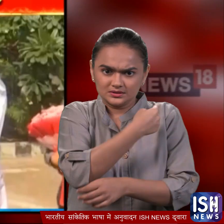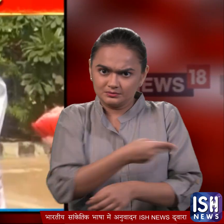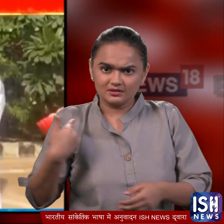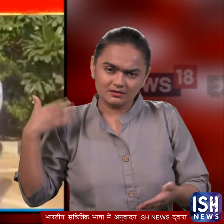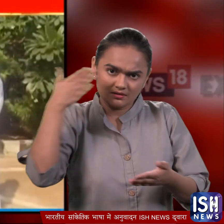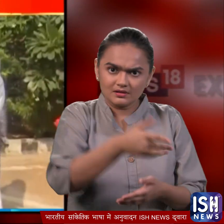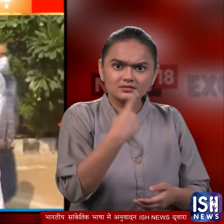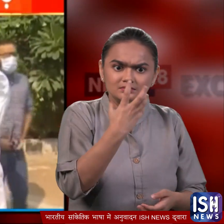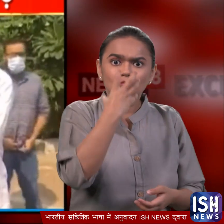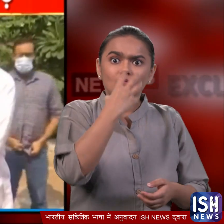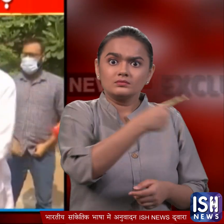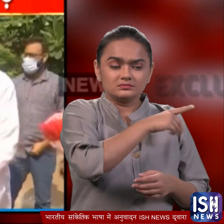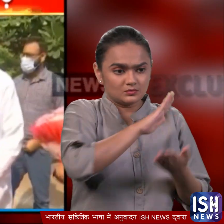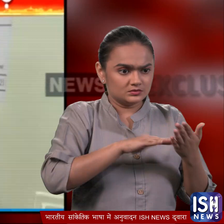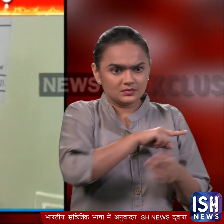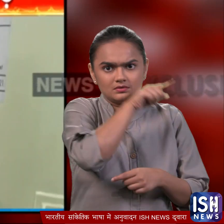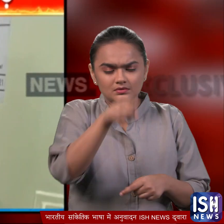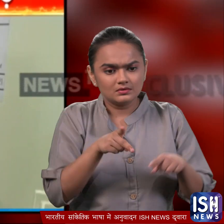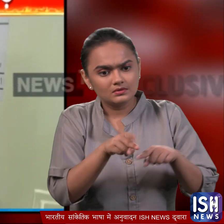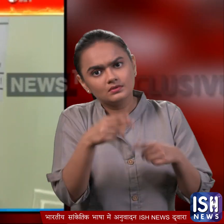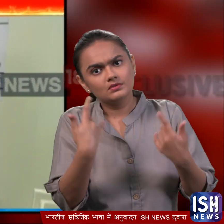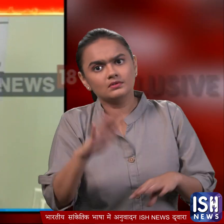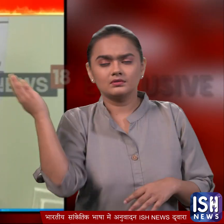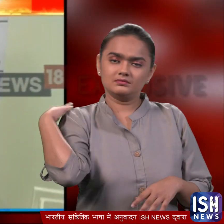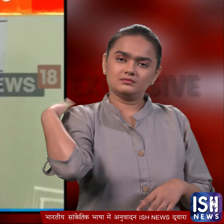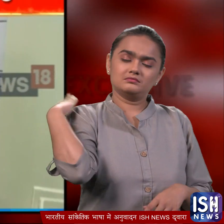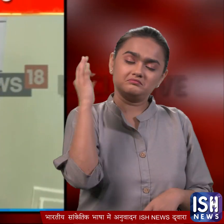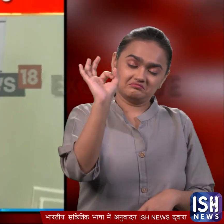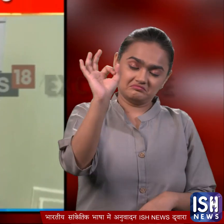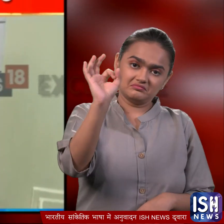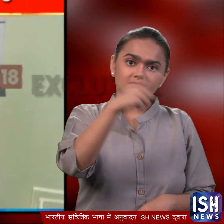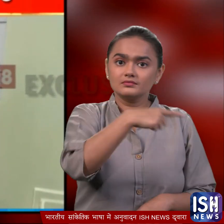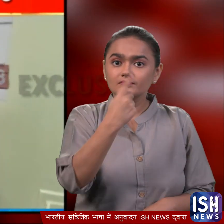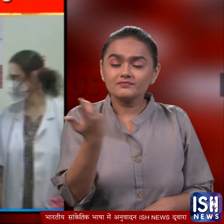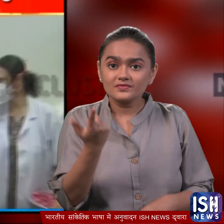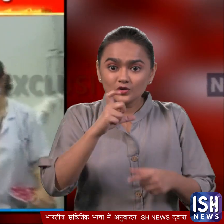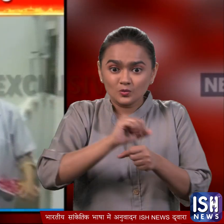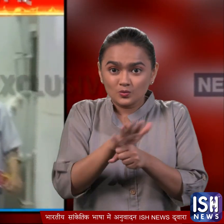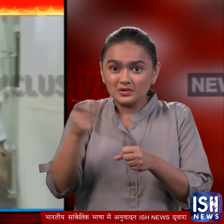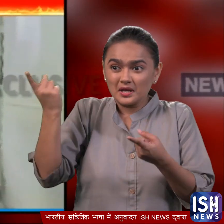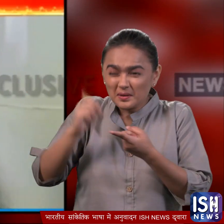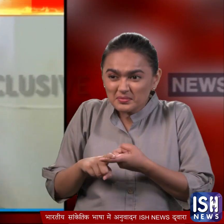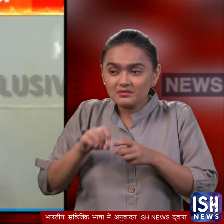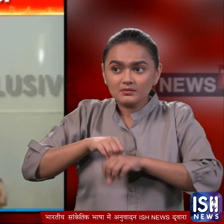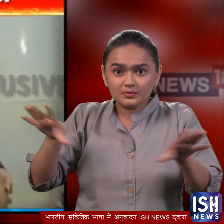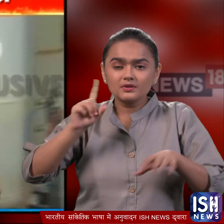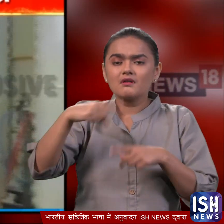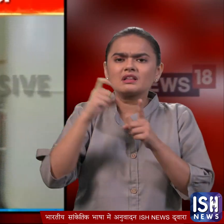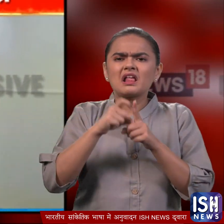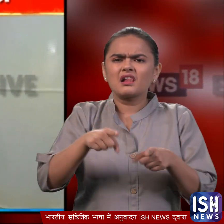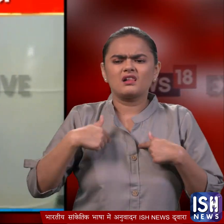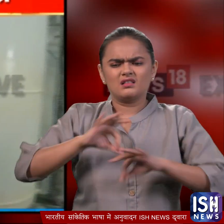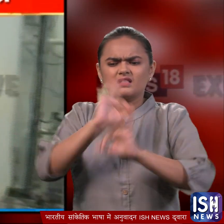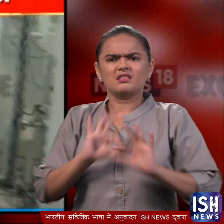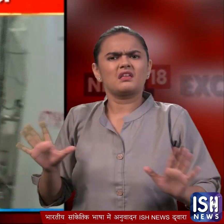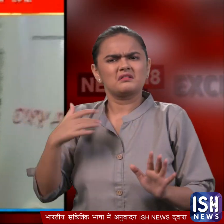साधा। अस्पताल में पहुंचकर सत्येंद्र जैन ने ऑक्सीजन प्लांट का उद्घाटन करते हुए अपनी पीठ भी थपथपाई थी और दावा किया था कि अगर कोरोना की लहर